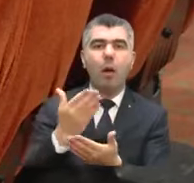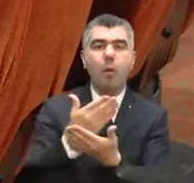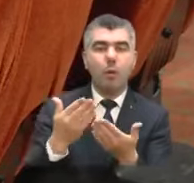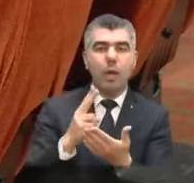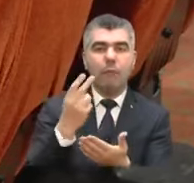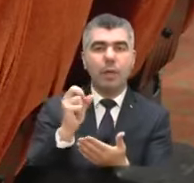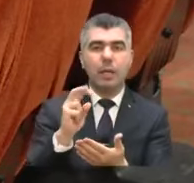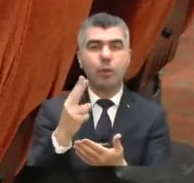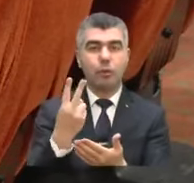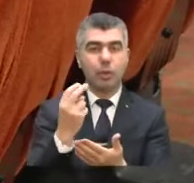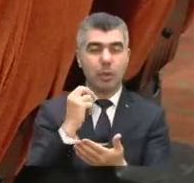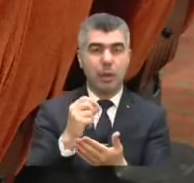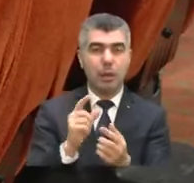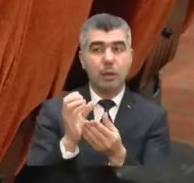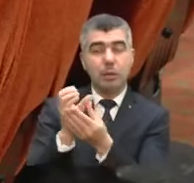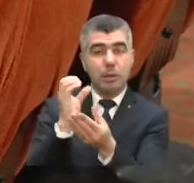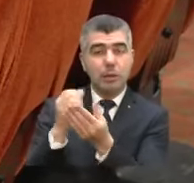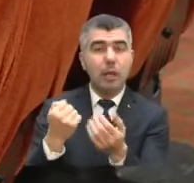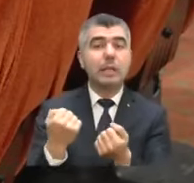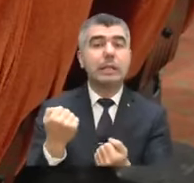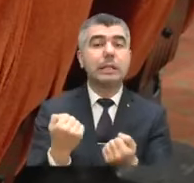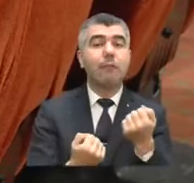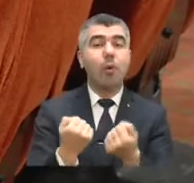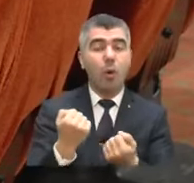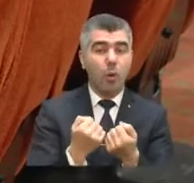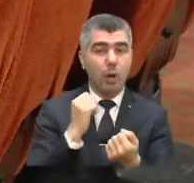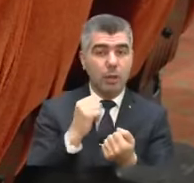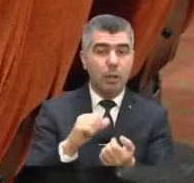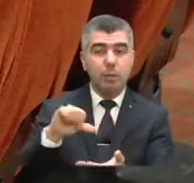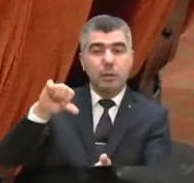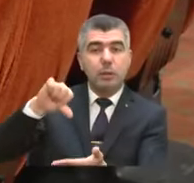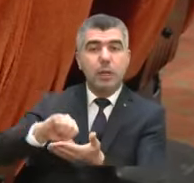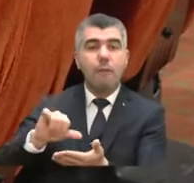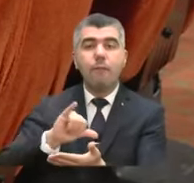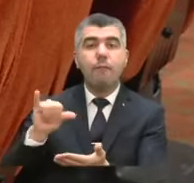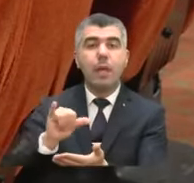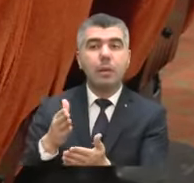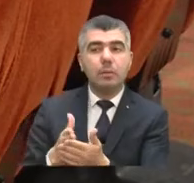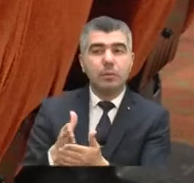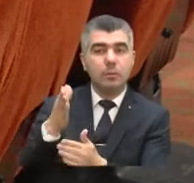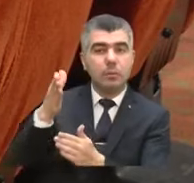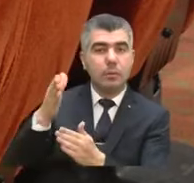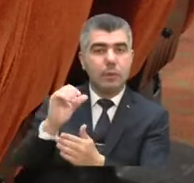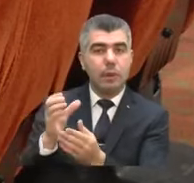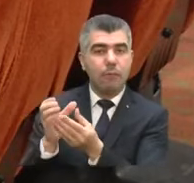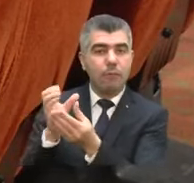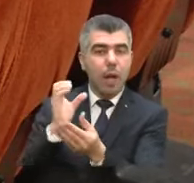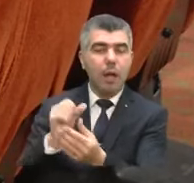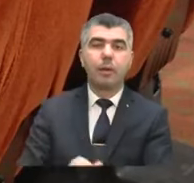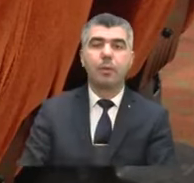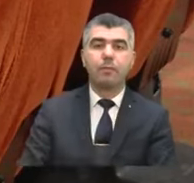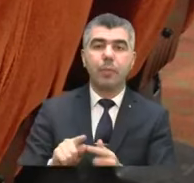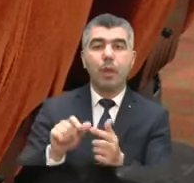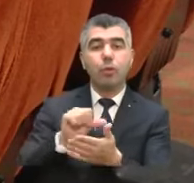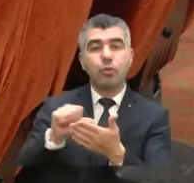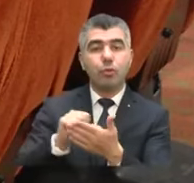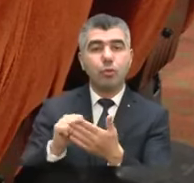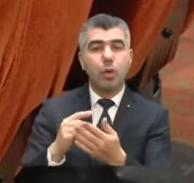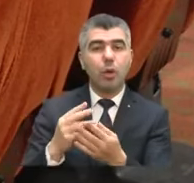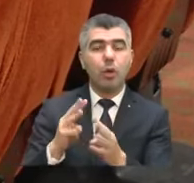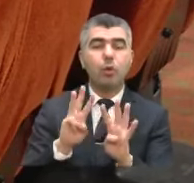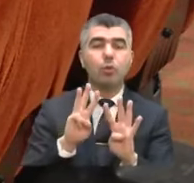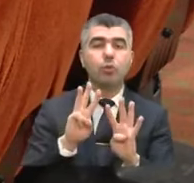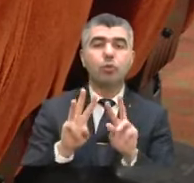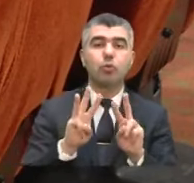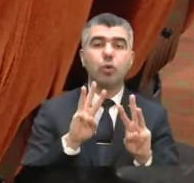تترتكز على الحافلة والسائق المهني والمحطة الطرقية. بالنسبة للحافلة تم إعداد برنامج لاقتناء حافلات جدد